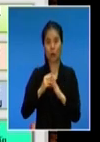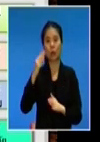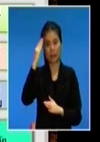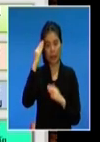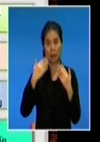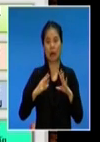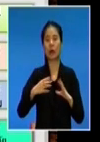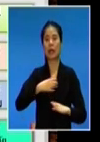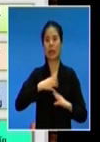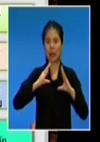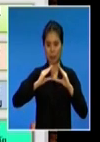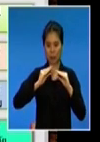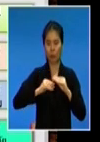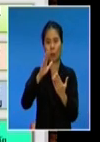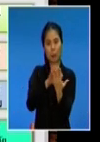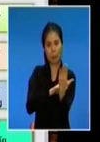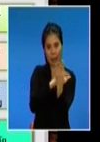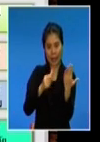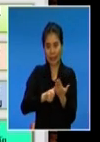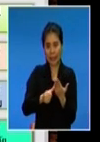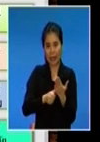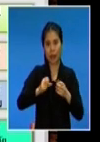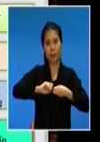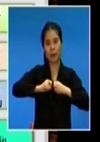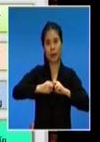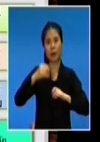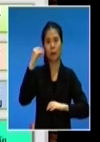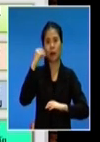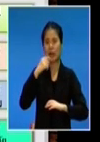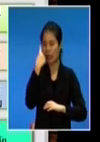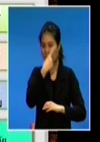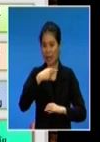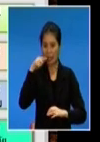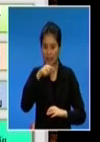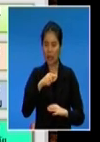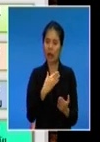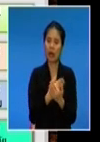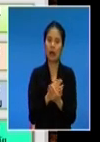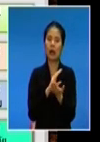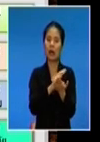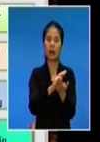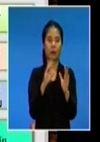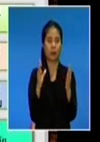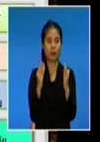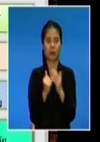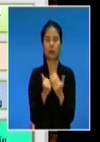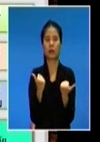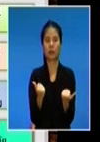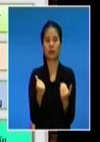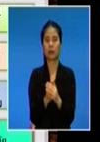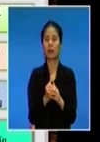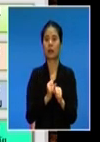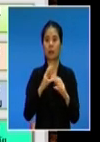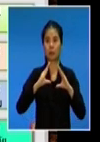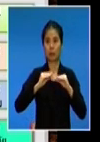ยอย่างเงี้ยมันไม่ได้ไม่มีใครคุมนโยบายไม่มีใครสั่งไม่มีใครขอเขาประมาณให้แล้วก็ต่อจากนั้นเนี่ยพอตรงนี้ไตรมาส